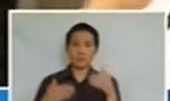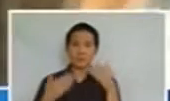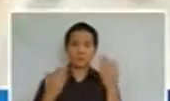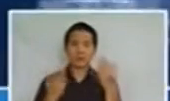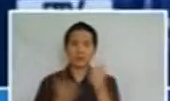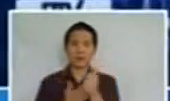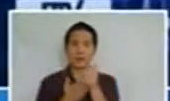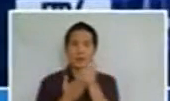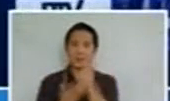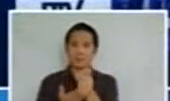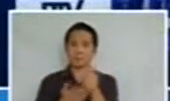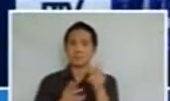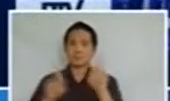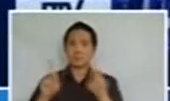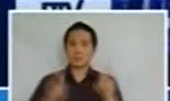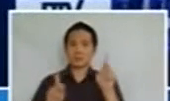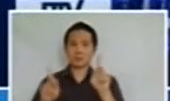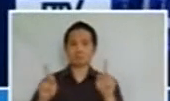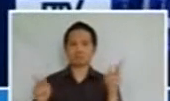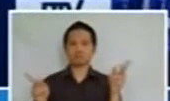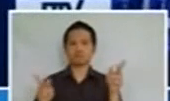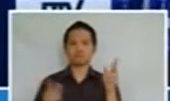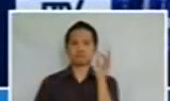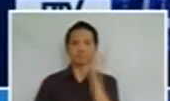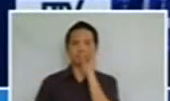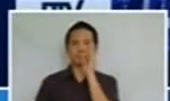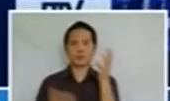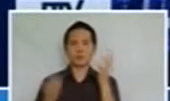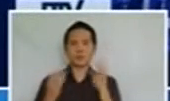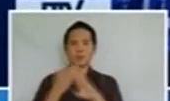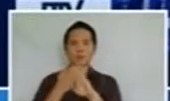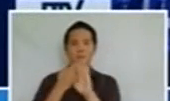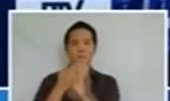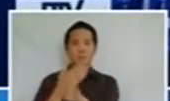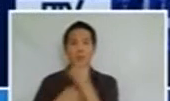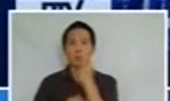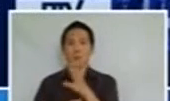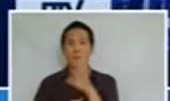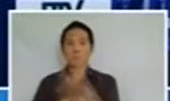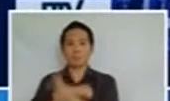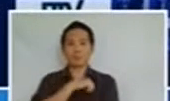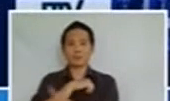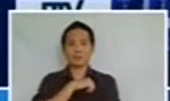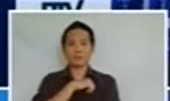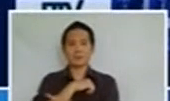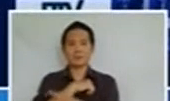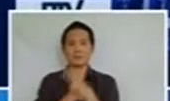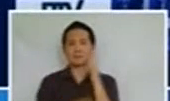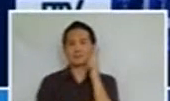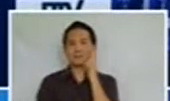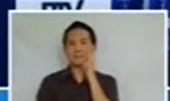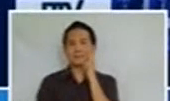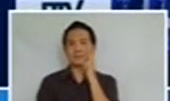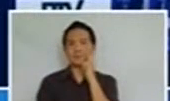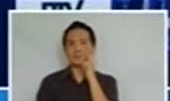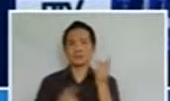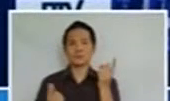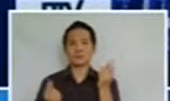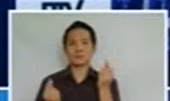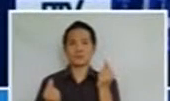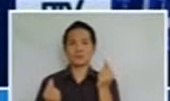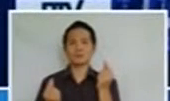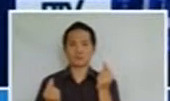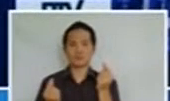them hope. Na-issue rin po kahapon ng ating Presidente ang Executive Order No. 114. Ito po ay yung sa